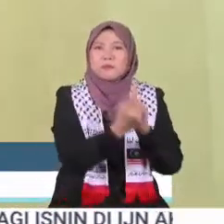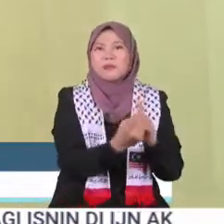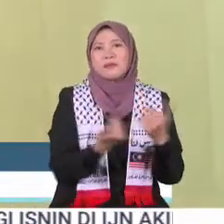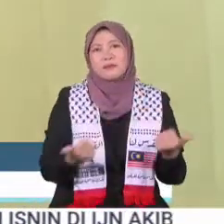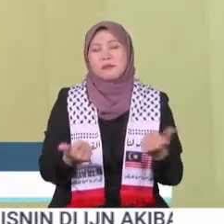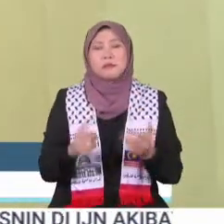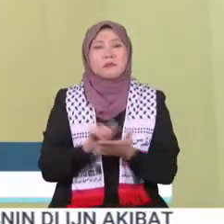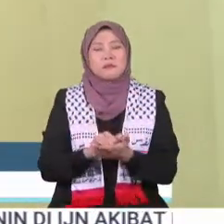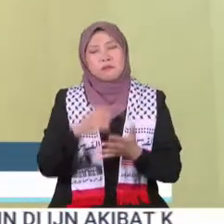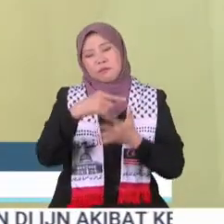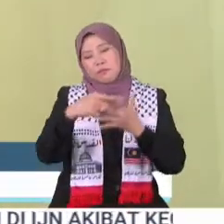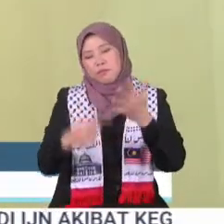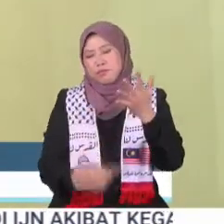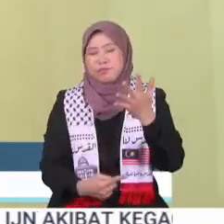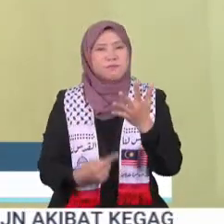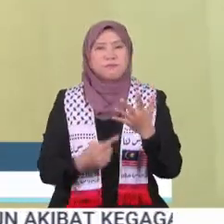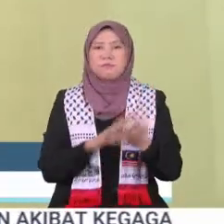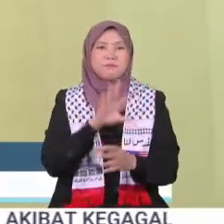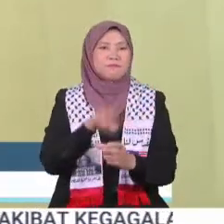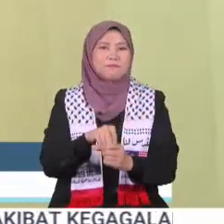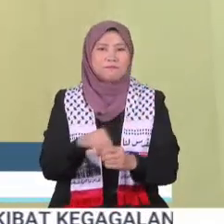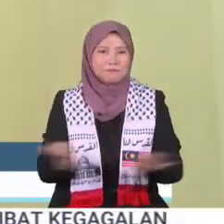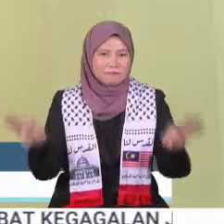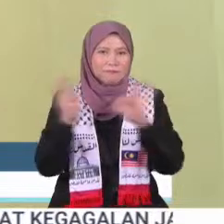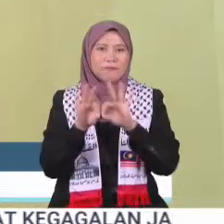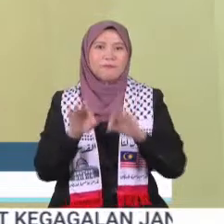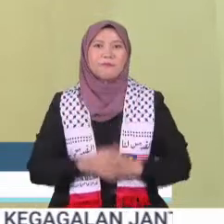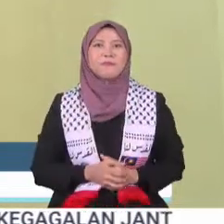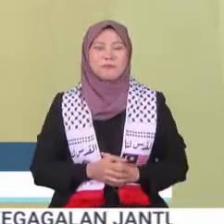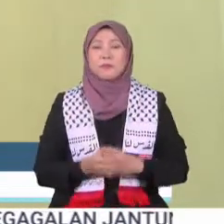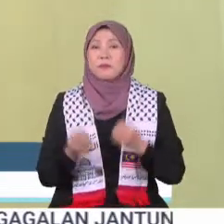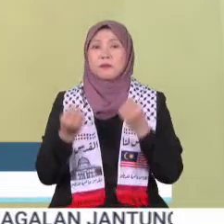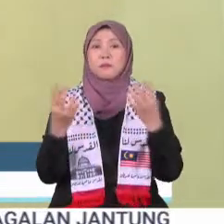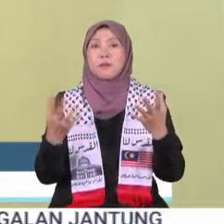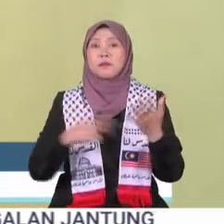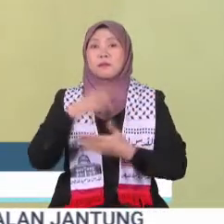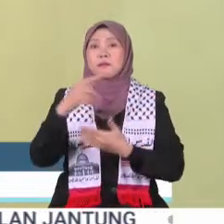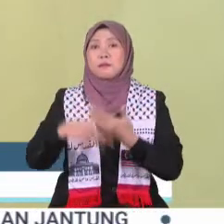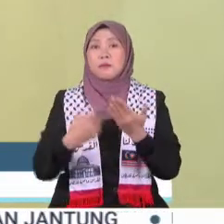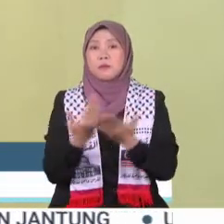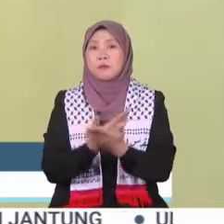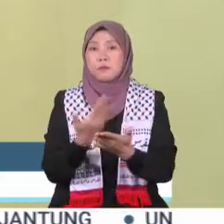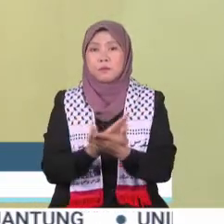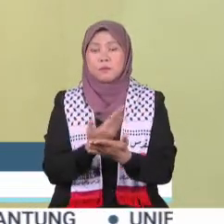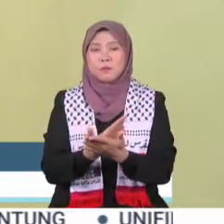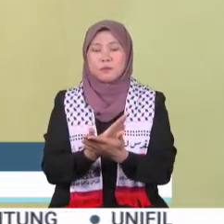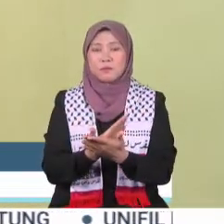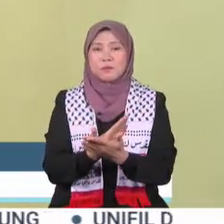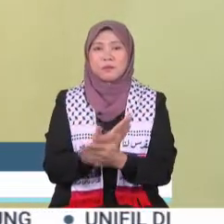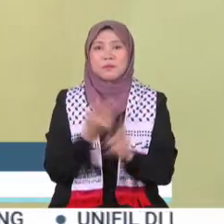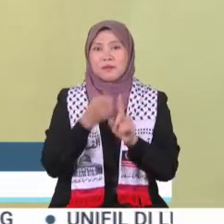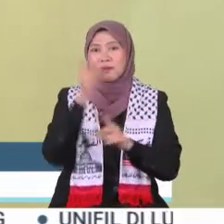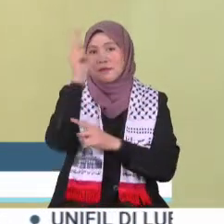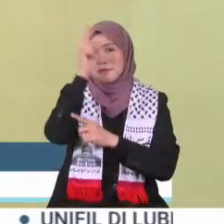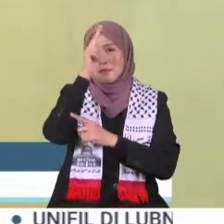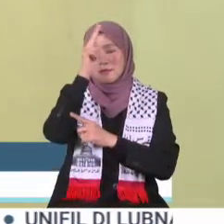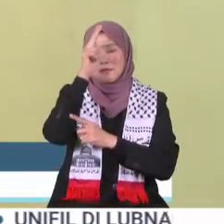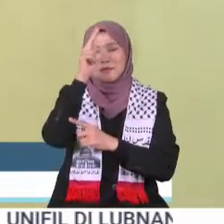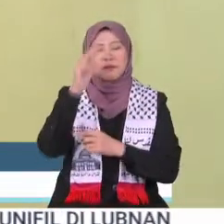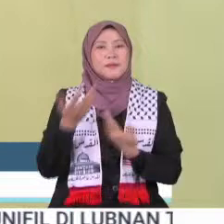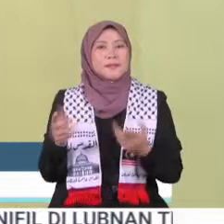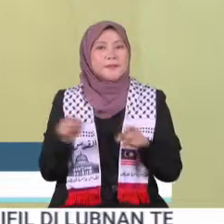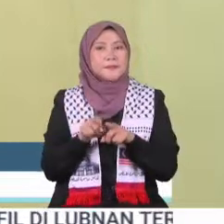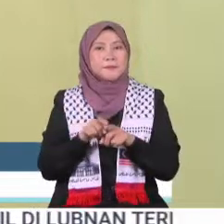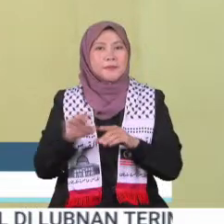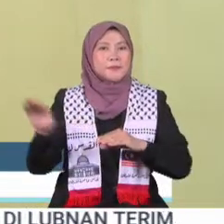mengambil kira perkara-perkara tu semualah. Dan dari segi kita tengok, banyak inisiatif-inisiatif baru yang dibuat oleh kerajaan, seperti contohnya